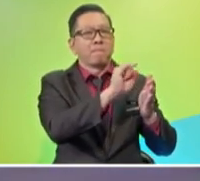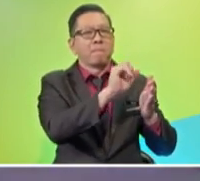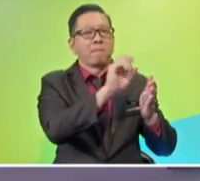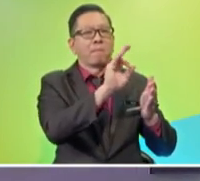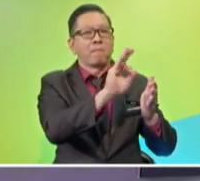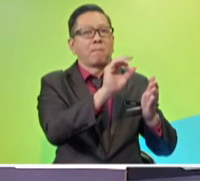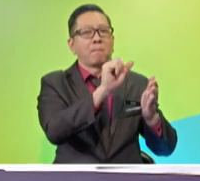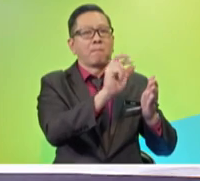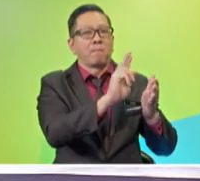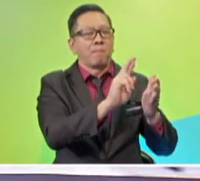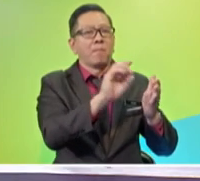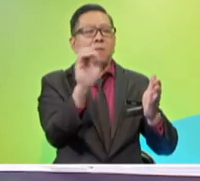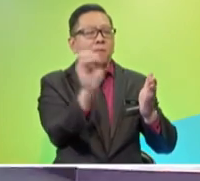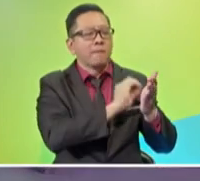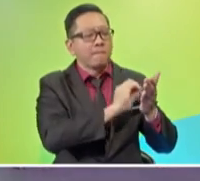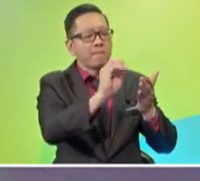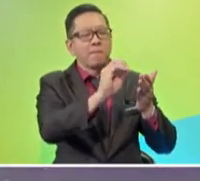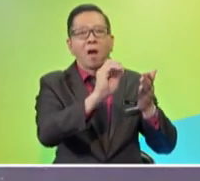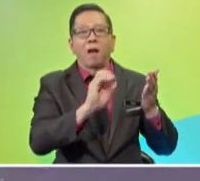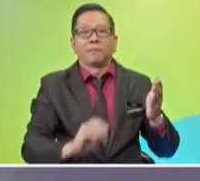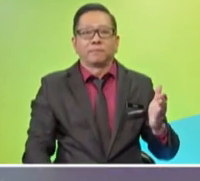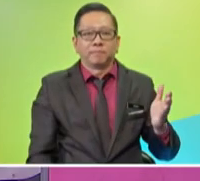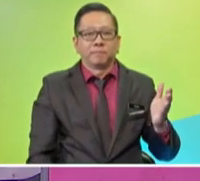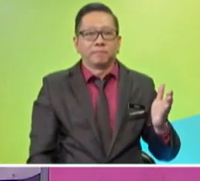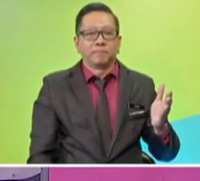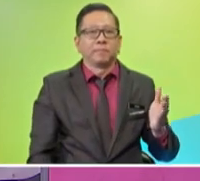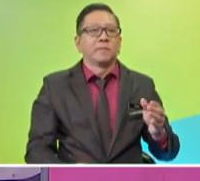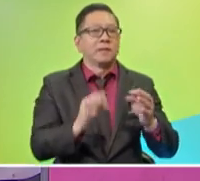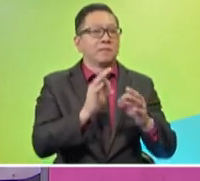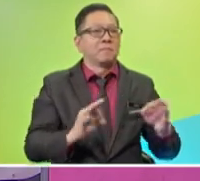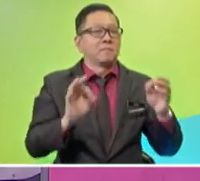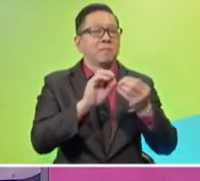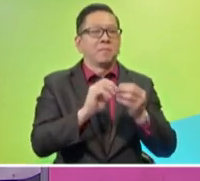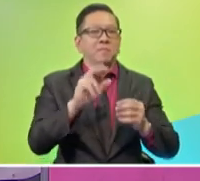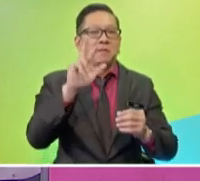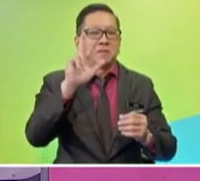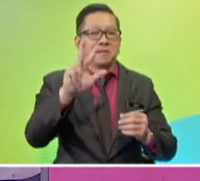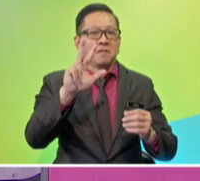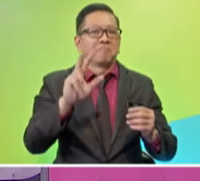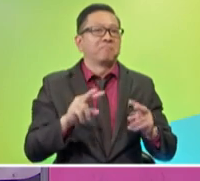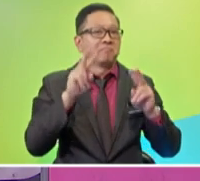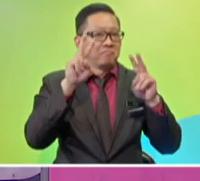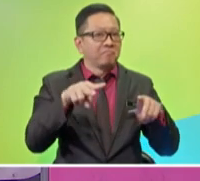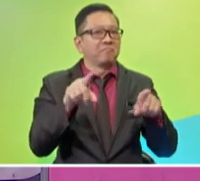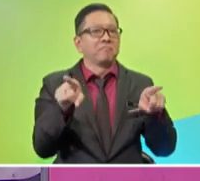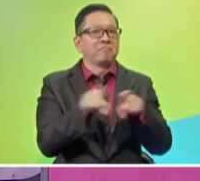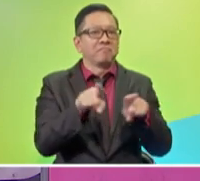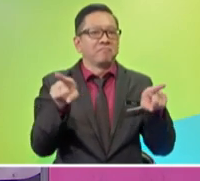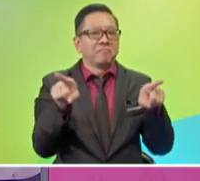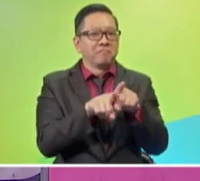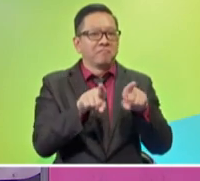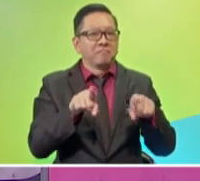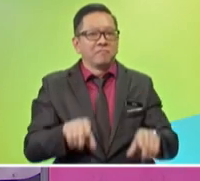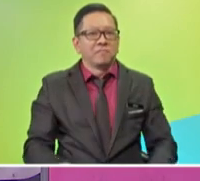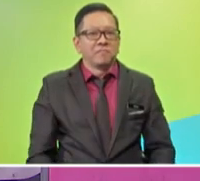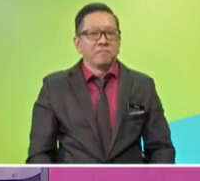Baiklah, seterusnya kita tengok pula ikan-ikan ni macam mana ceritanya. Baiklah. Ikan pula. Tadi